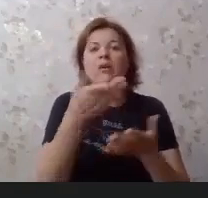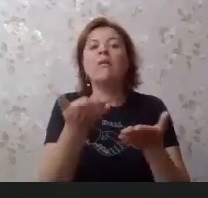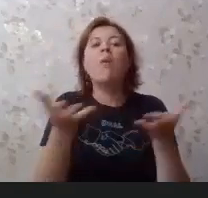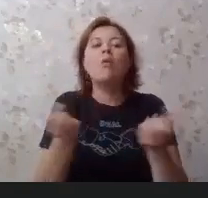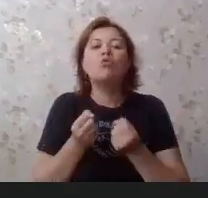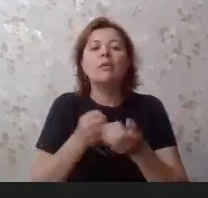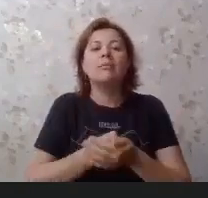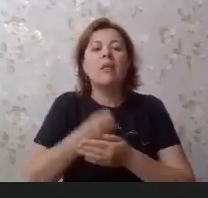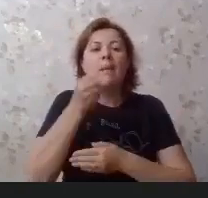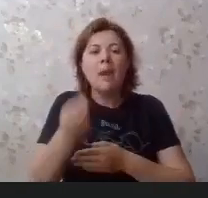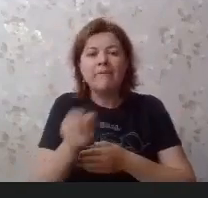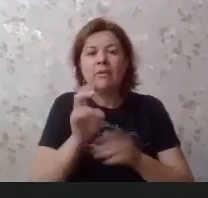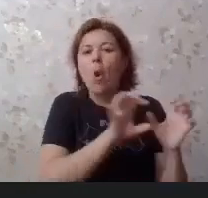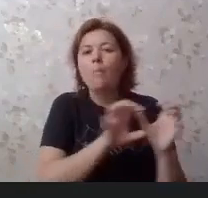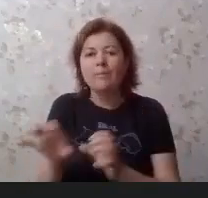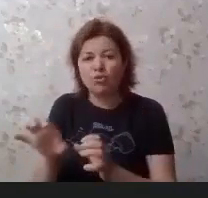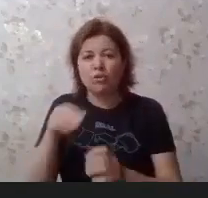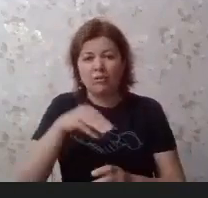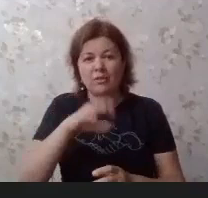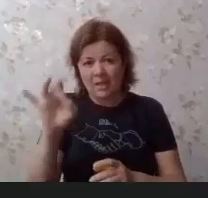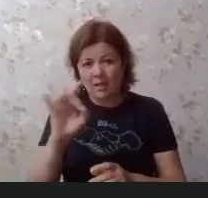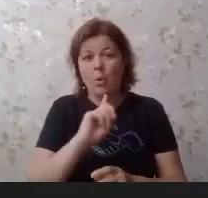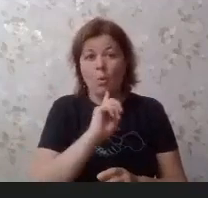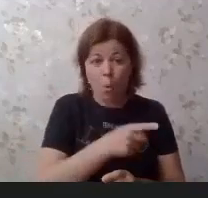получении направления на обеспечение ТСР.